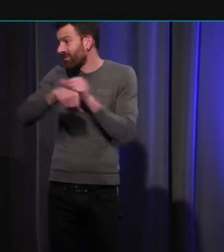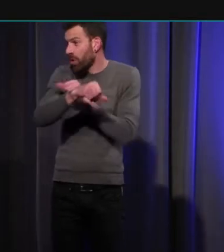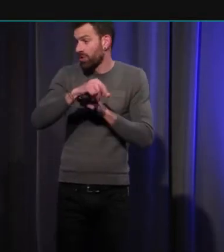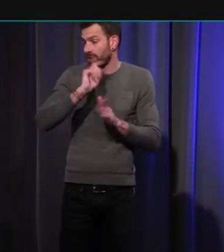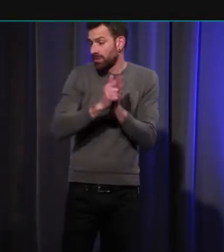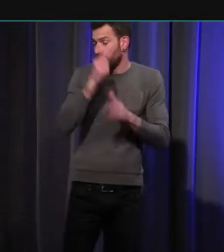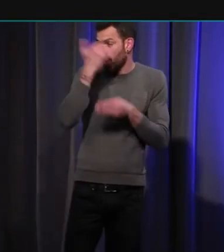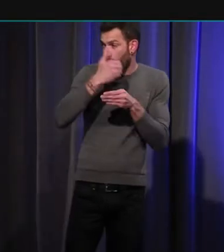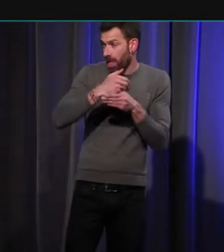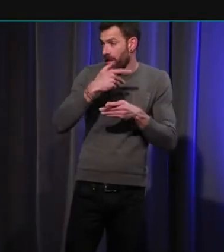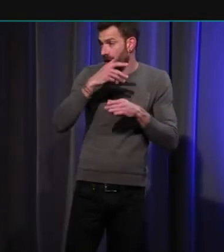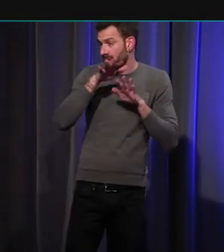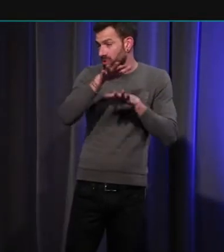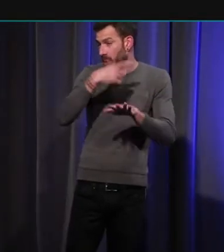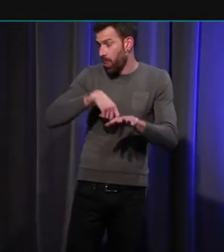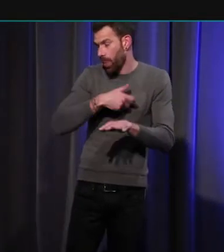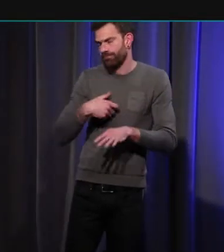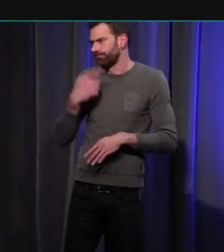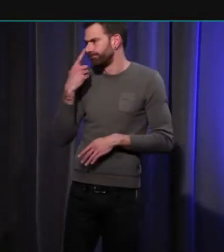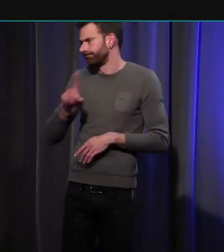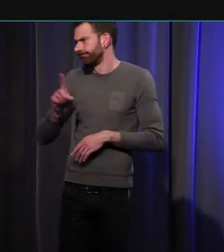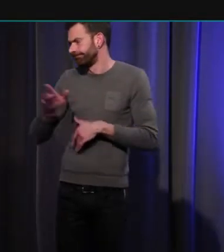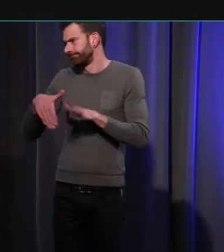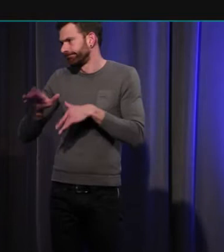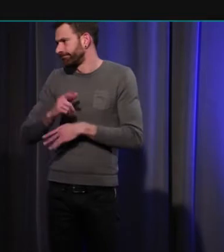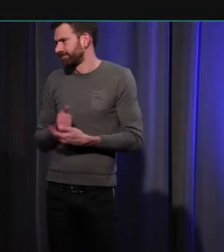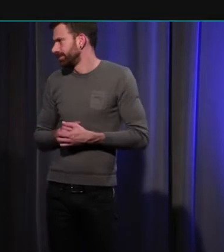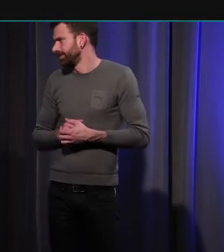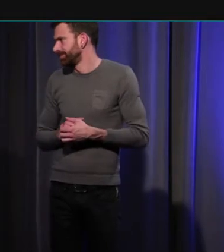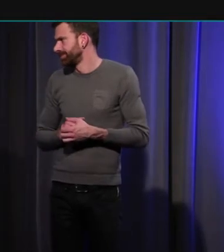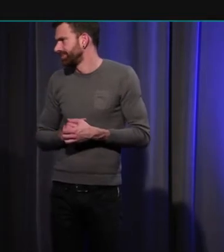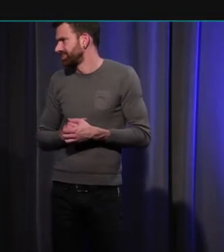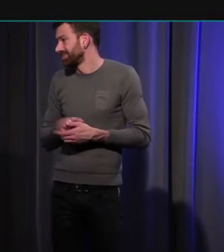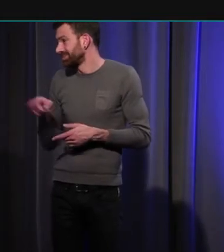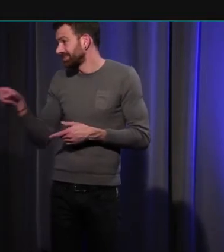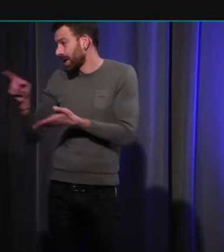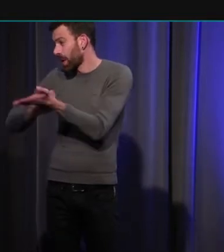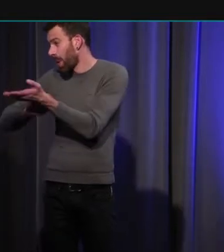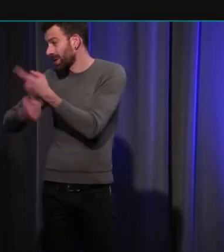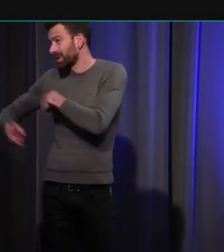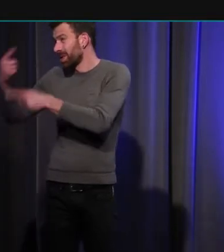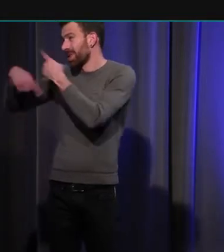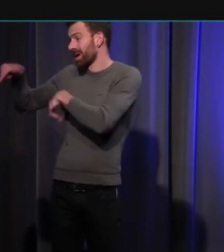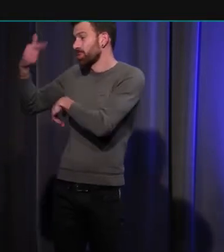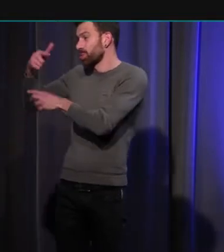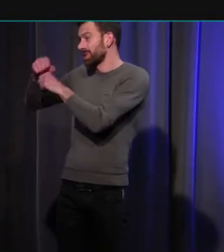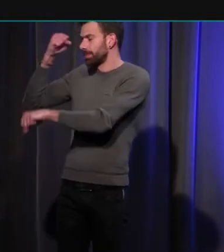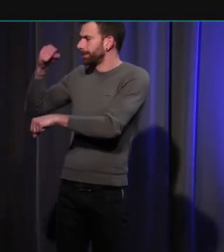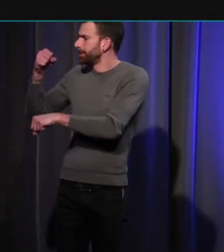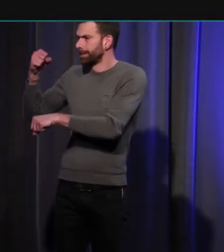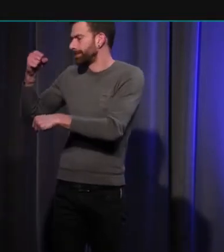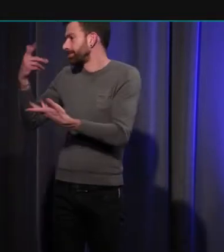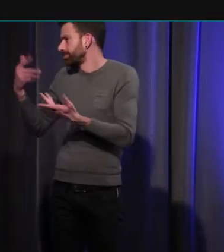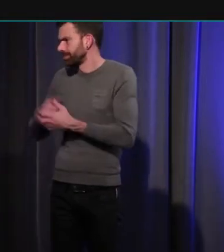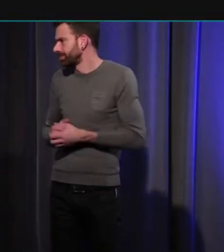il faut chercher les racines du djihad au 12e siècle puisque après tout moore hamad